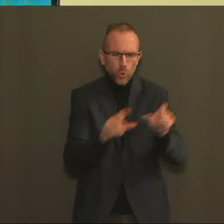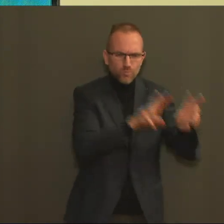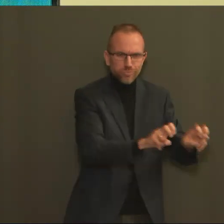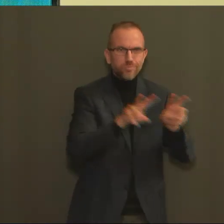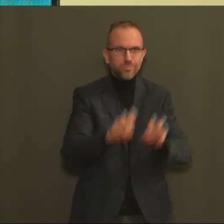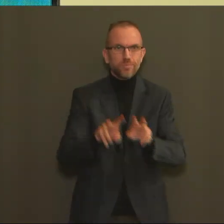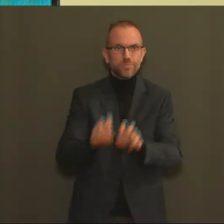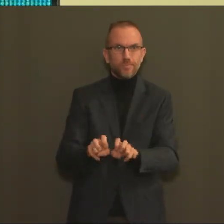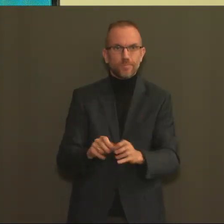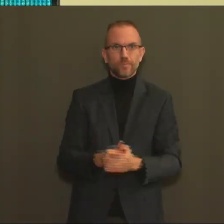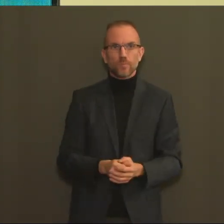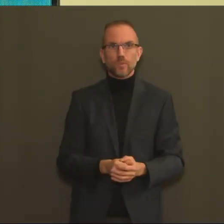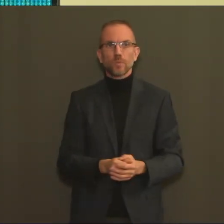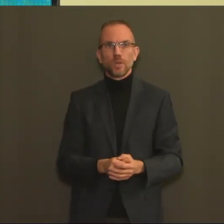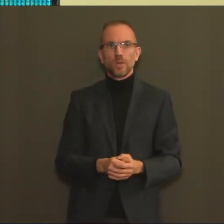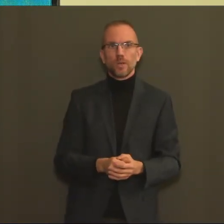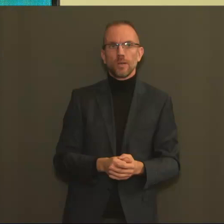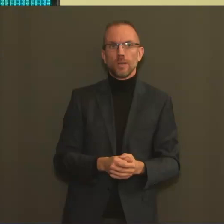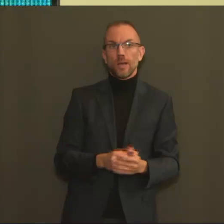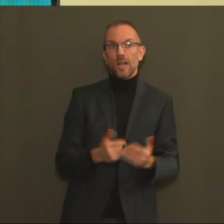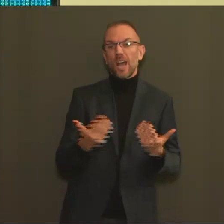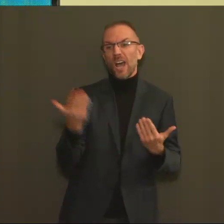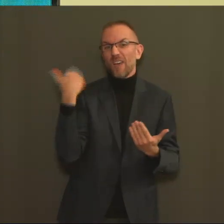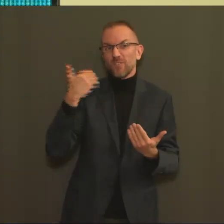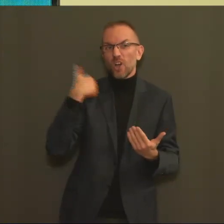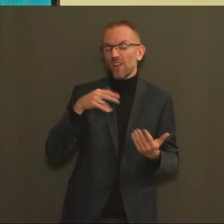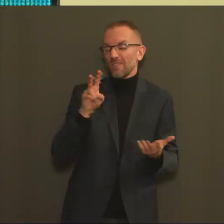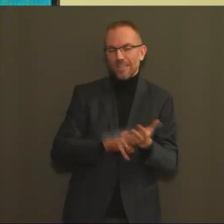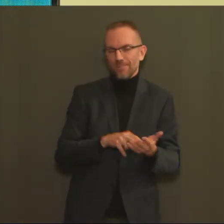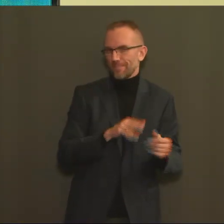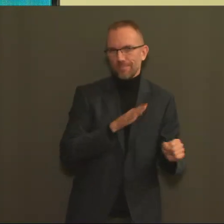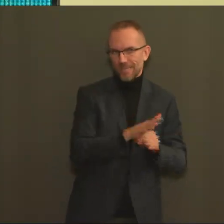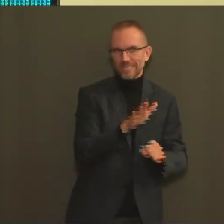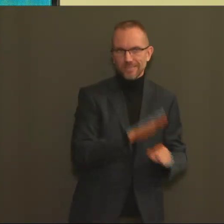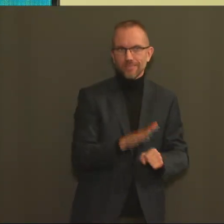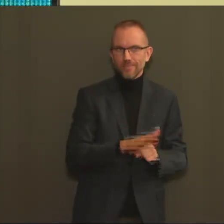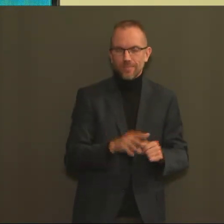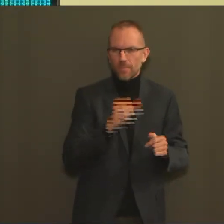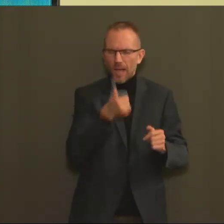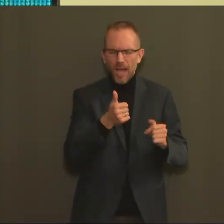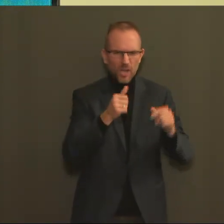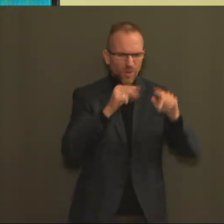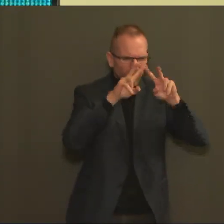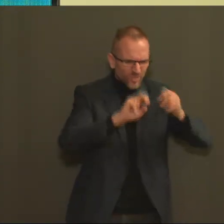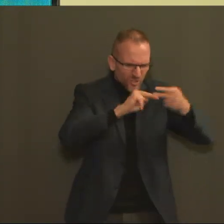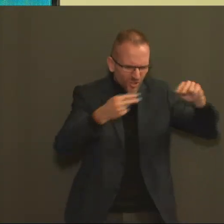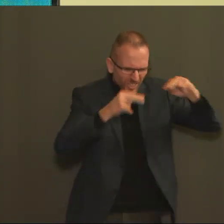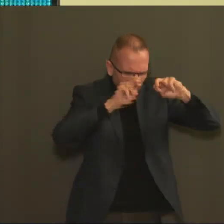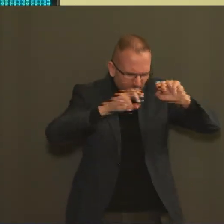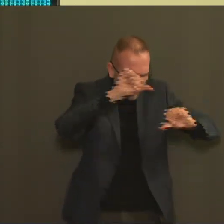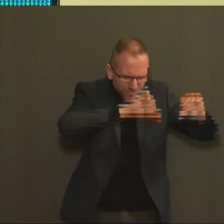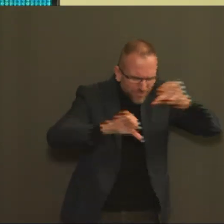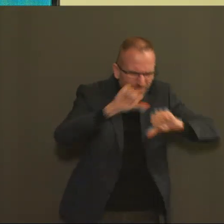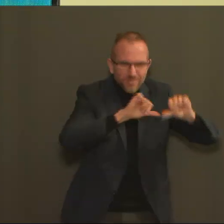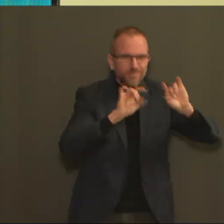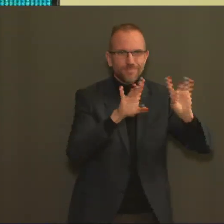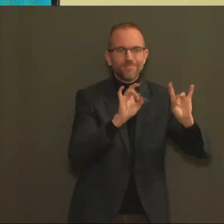chassis pi muziek presenter tot ze pardon schimmels referro doen ik kies om de